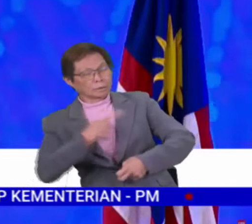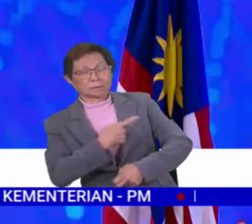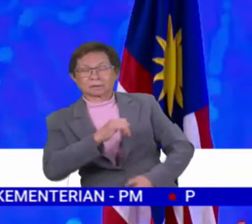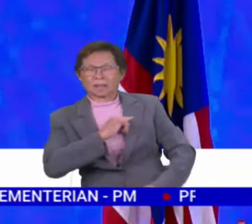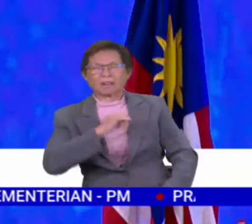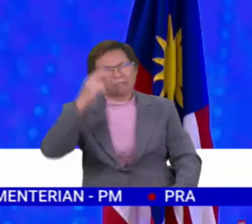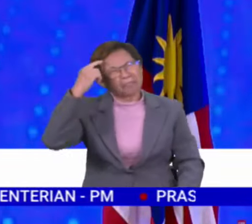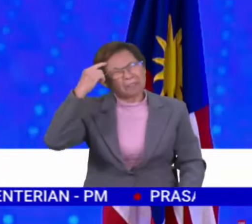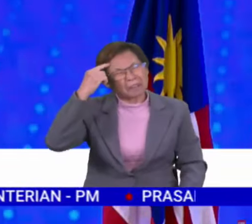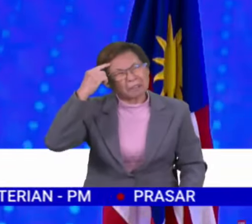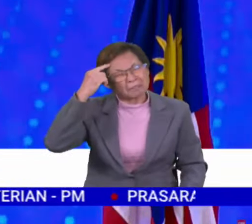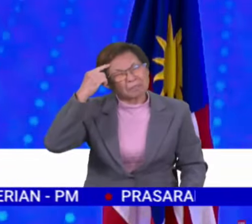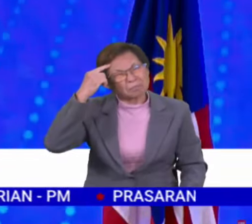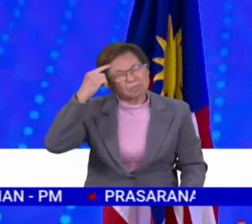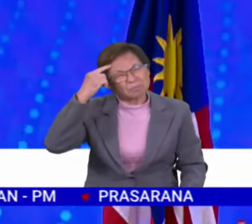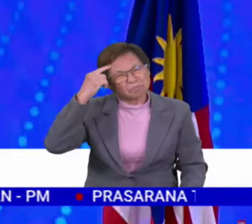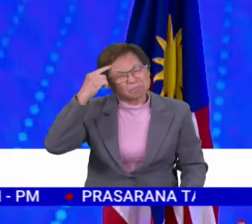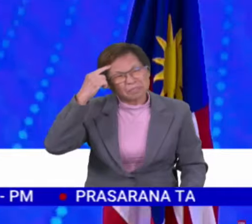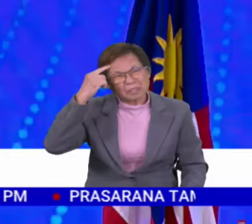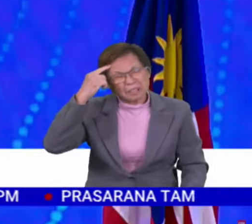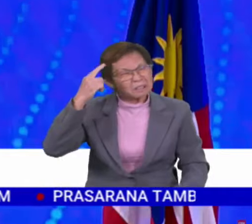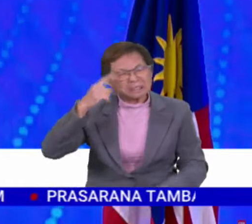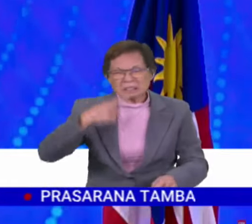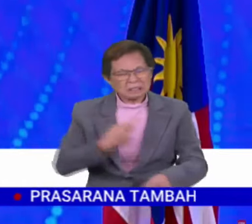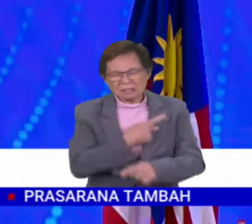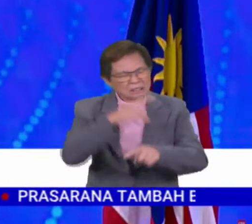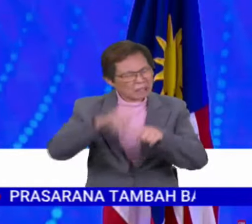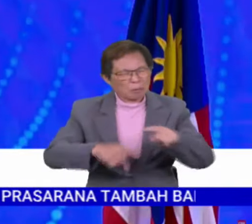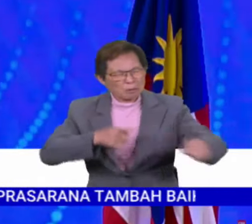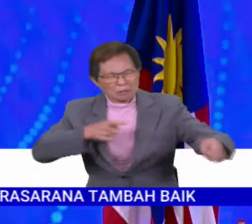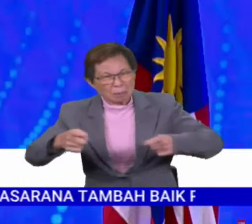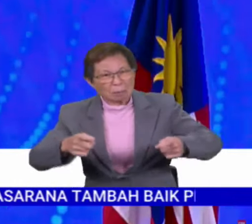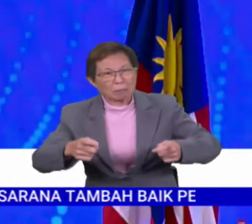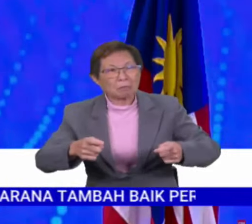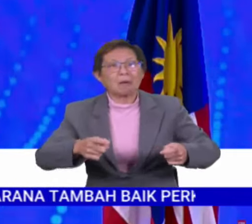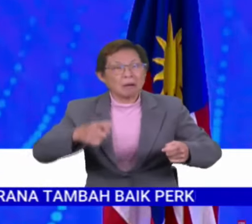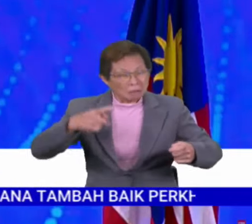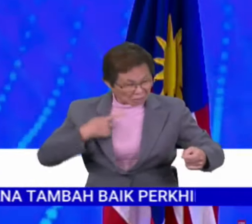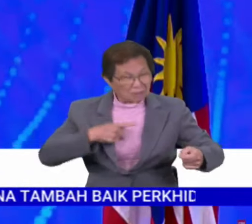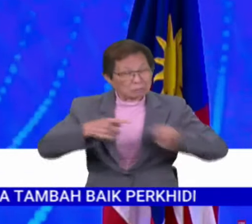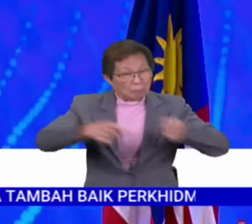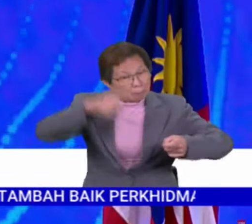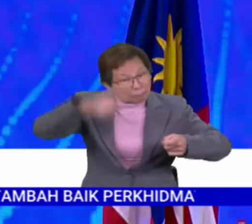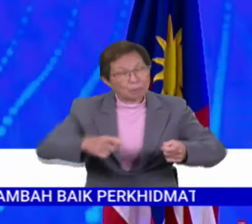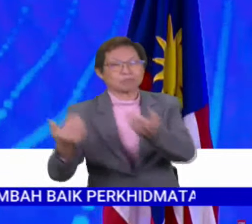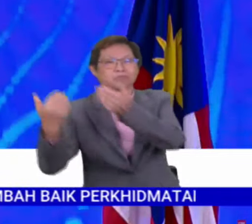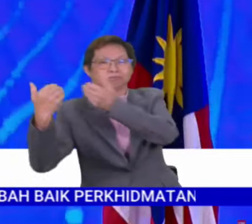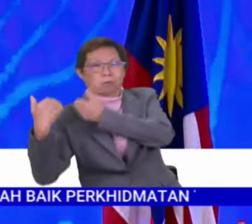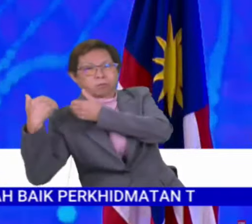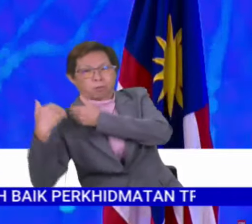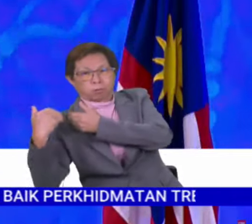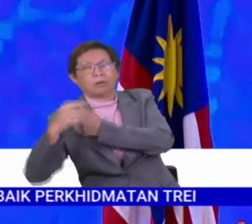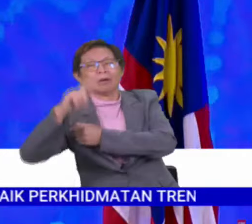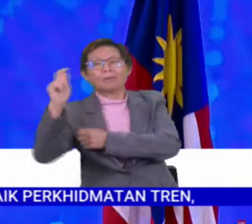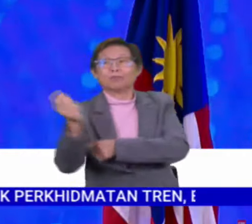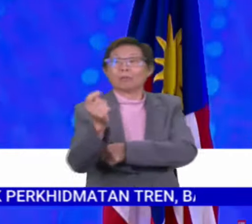kita boleh mentadbir tanpa accountability. Kullukum ra'in. Wakulukum